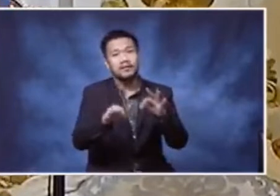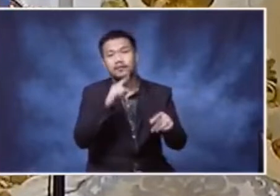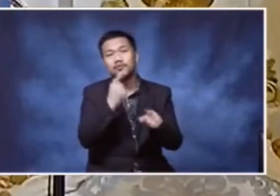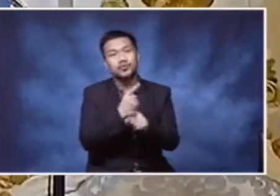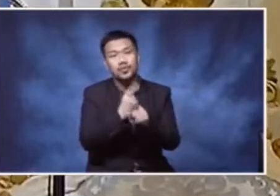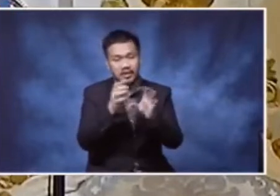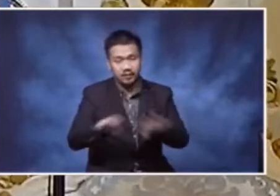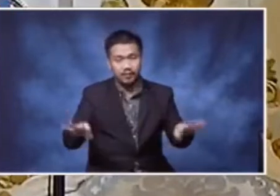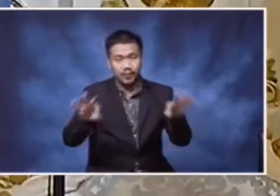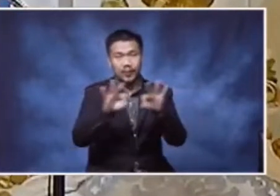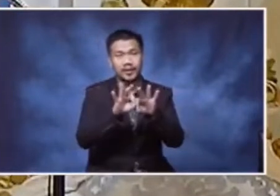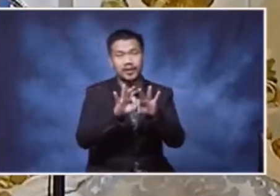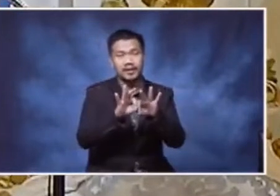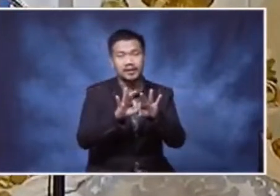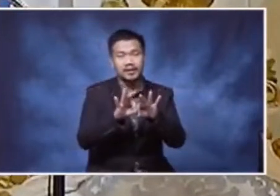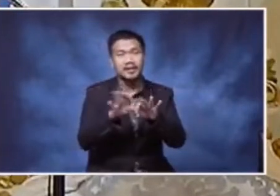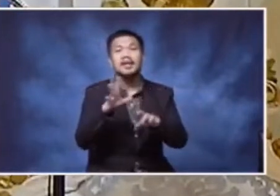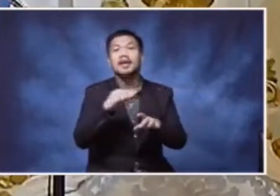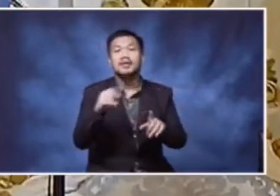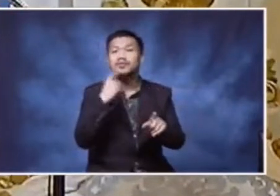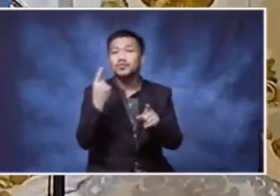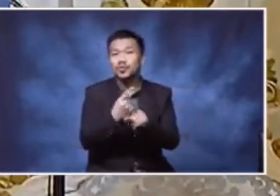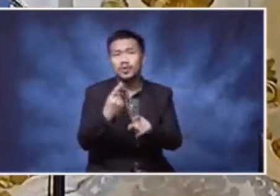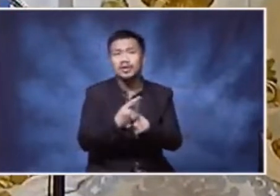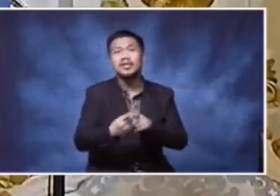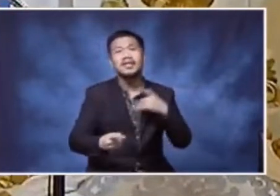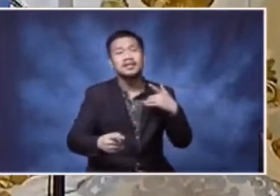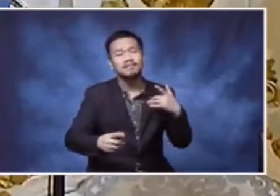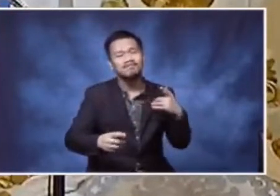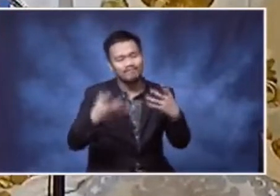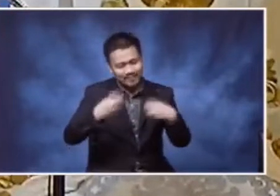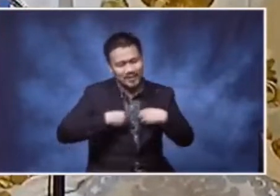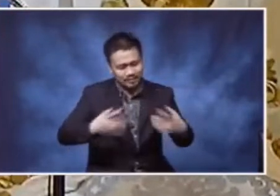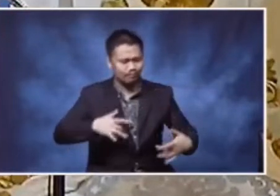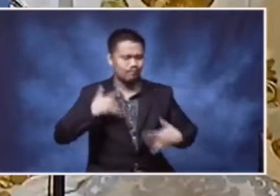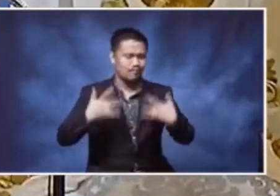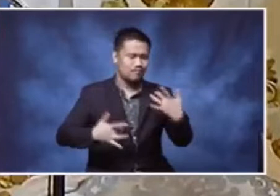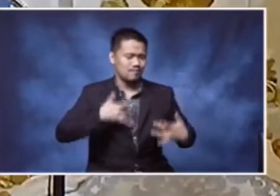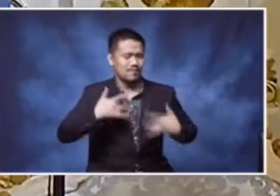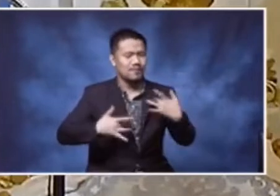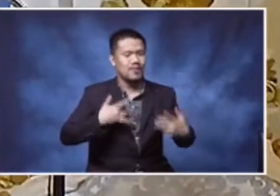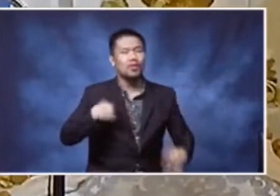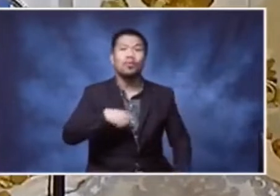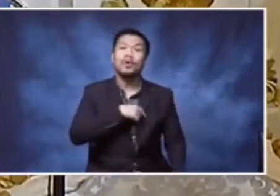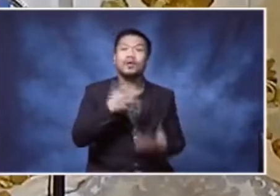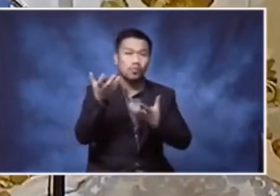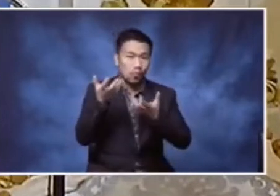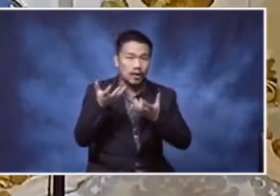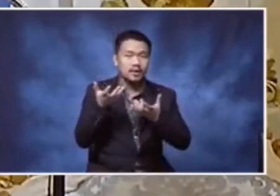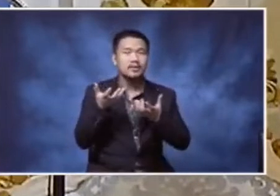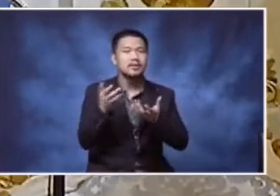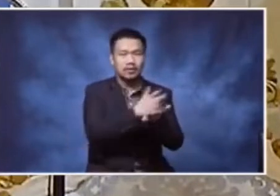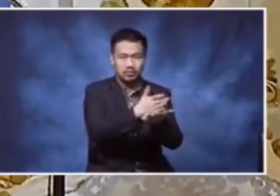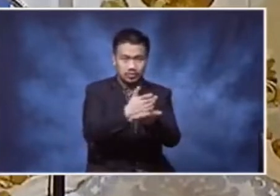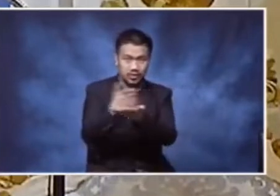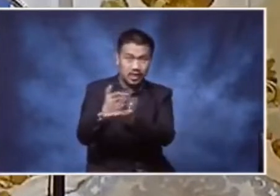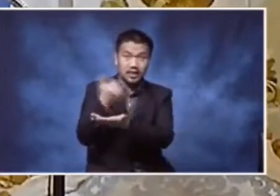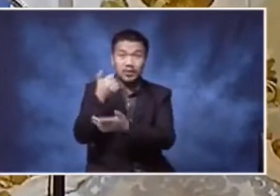yan, at nagbigay ng sigla sa'yo, gusto po natin ang iba rin ay makabahagi, lalong-lalo